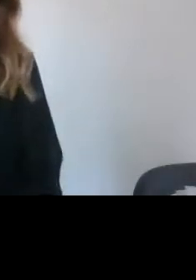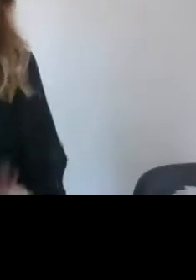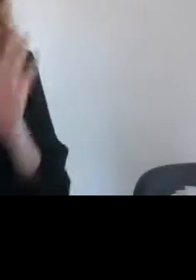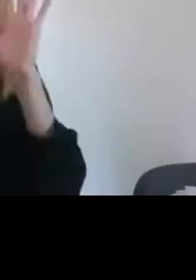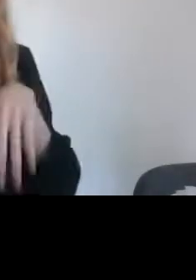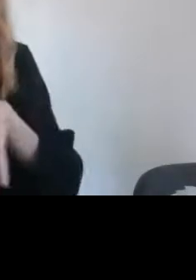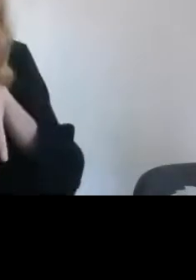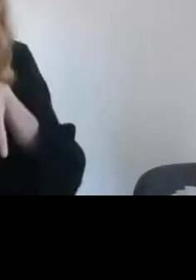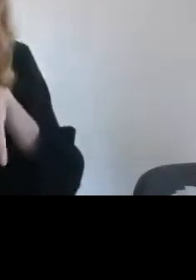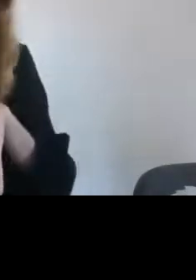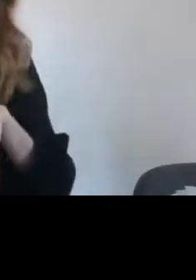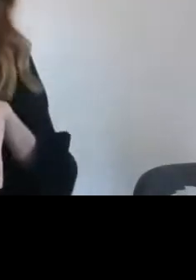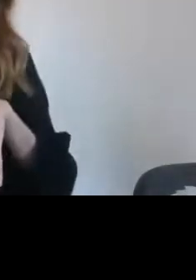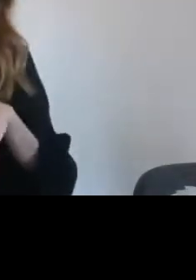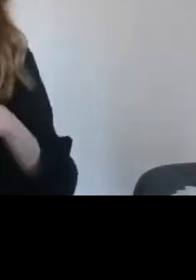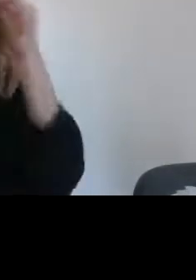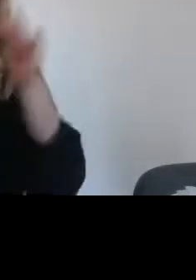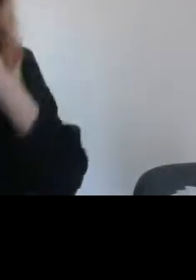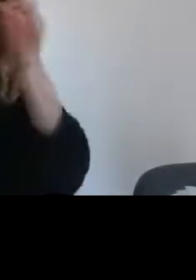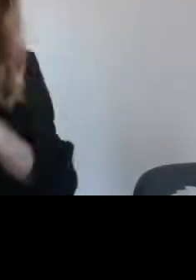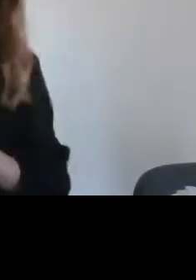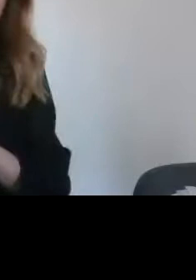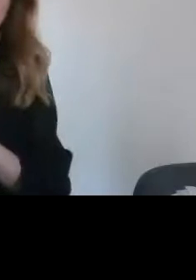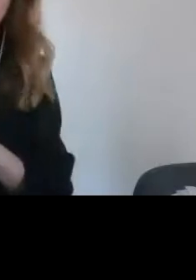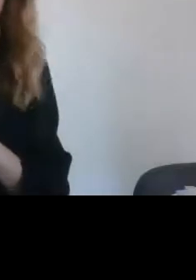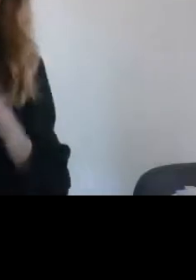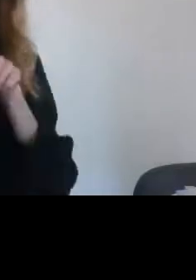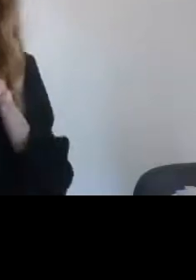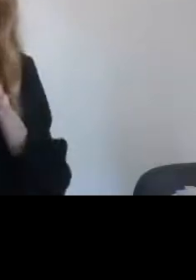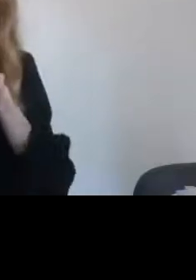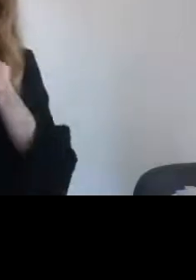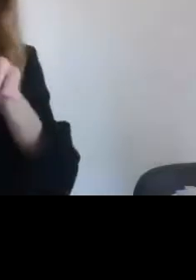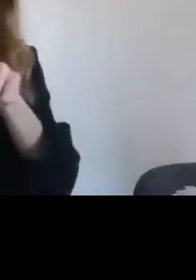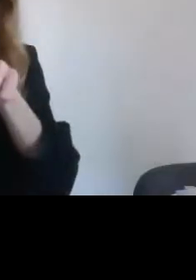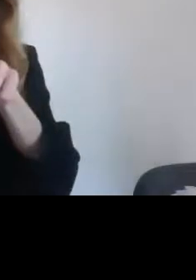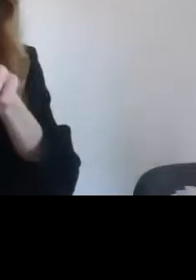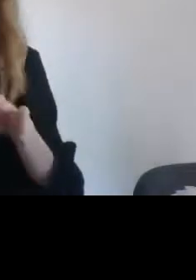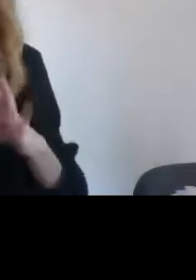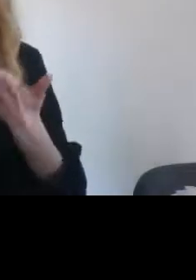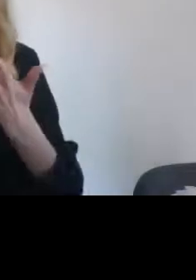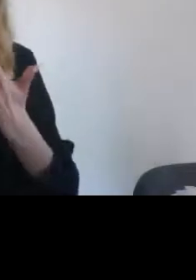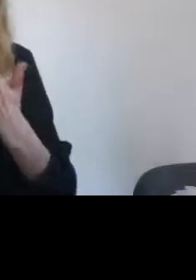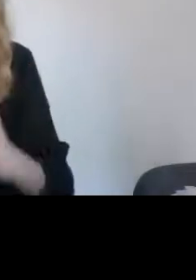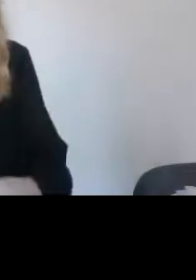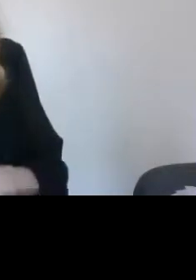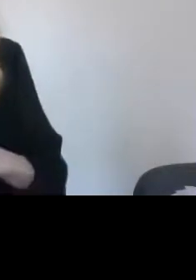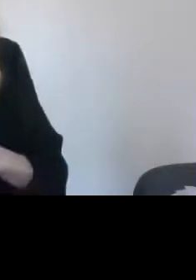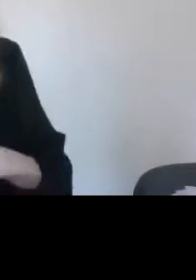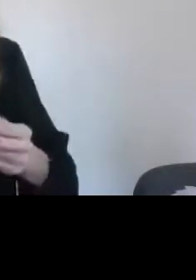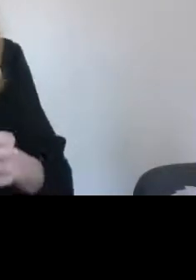τη διάρκεια από τη λειτουργία Q&A ή από το Raise Hands. Και οι ερωτήσεις θα γίνουν στο